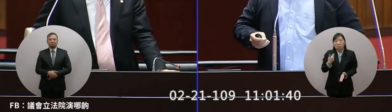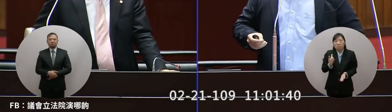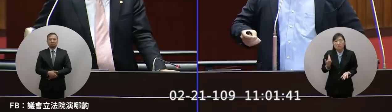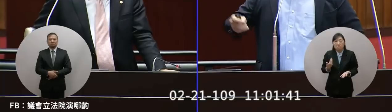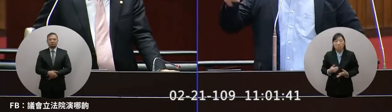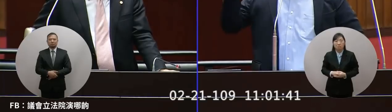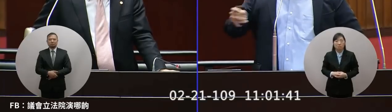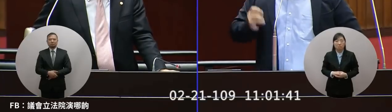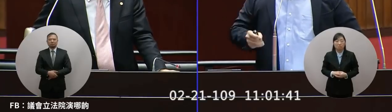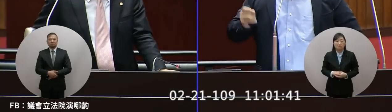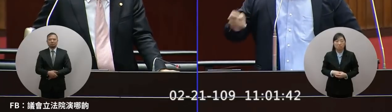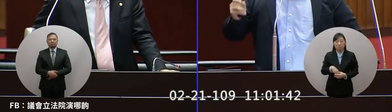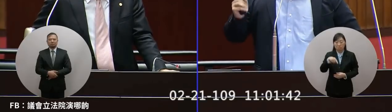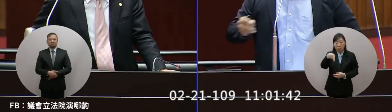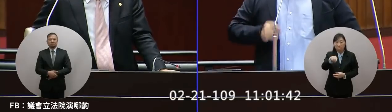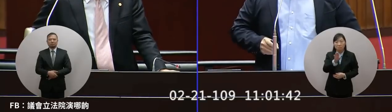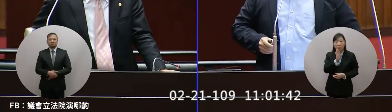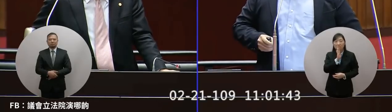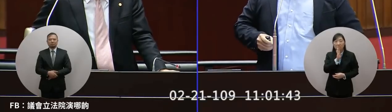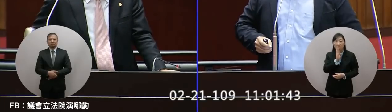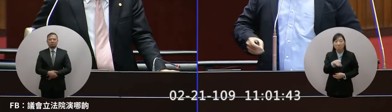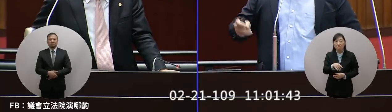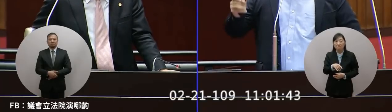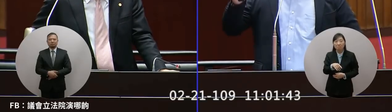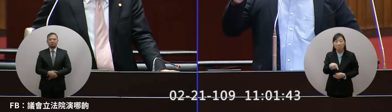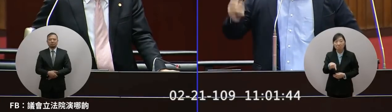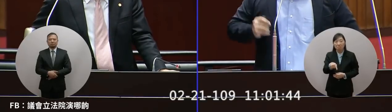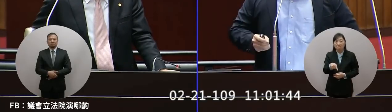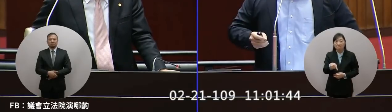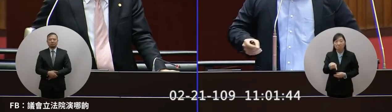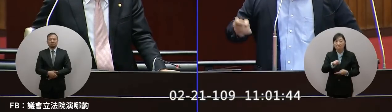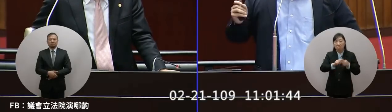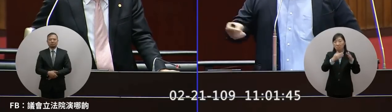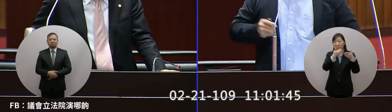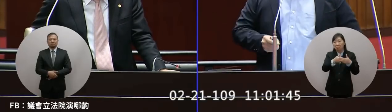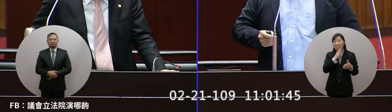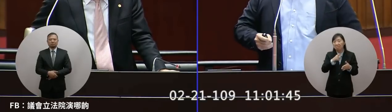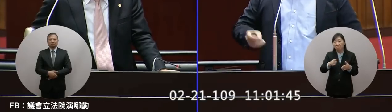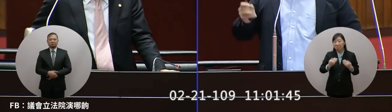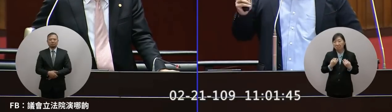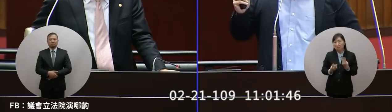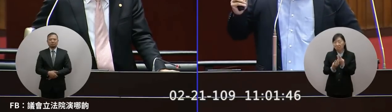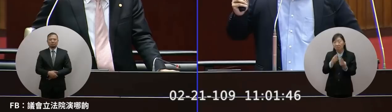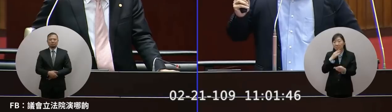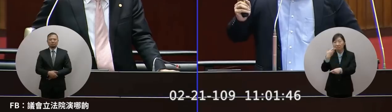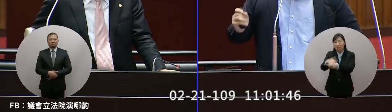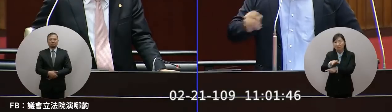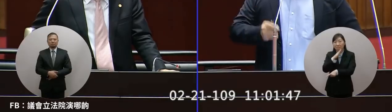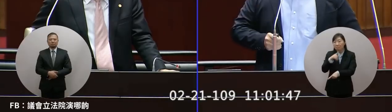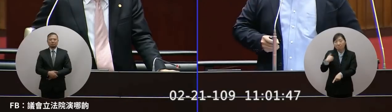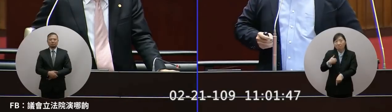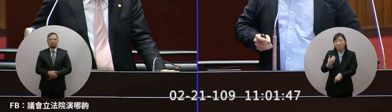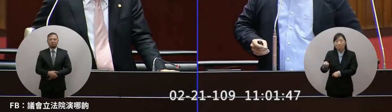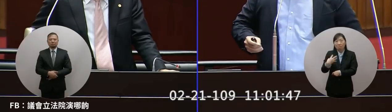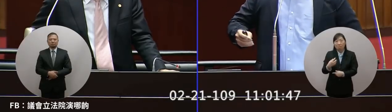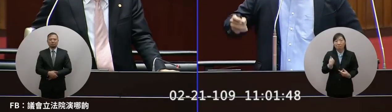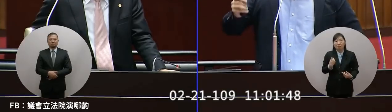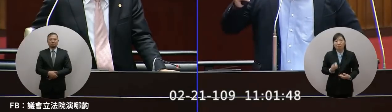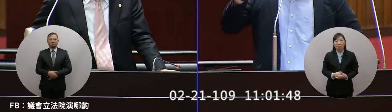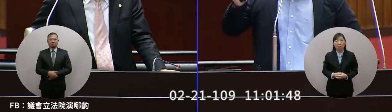说，这个就是武汉肺炎的这个病患，然后死亡的。我要请教院长的就